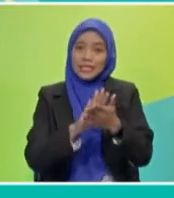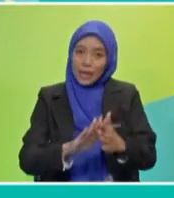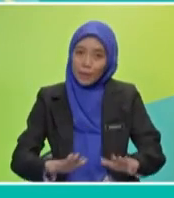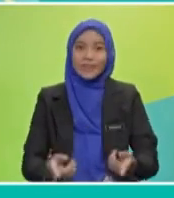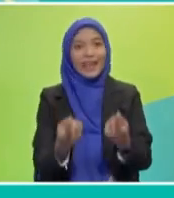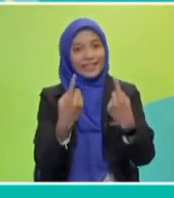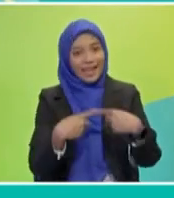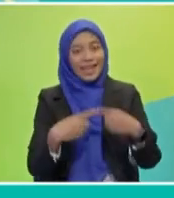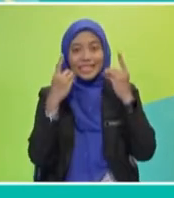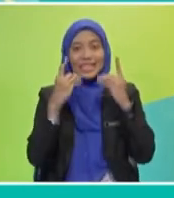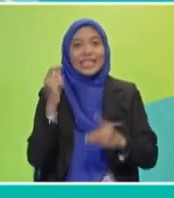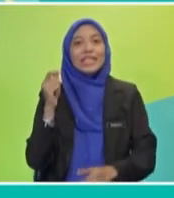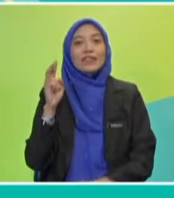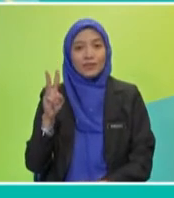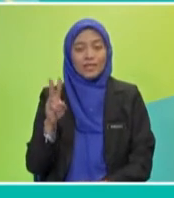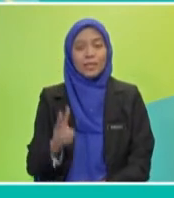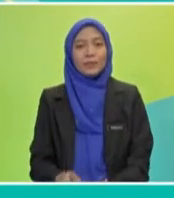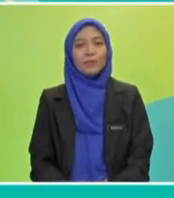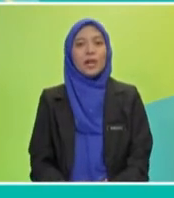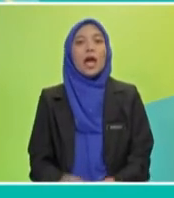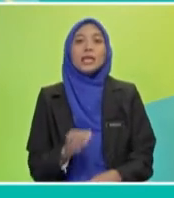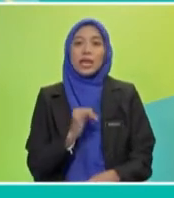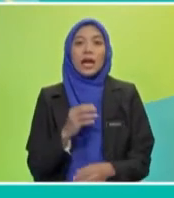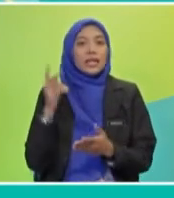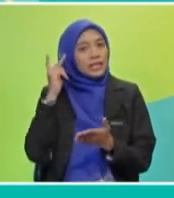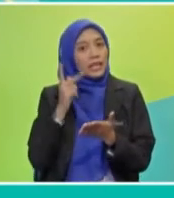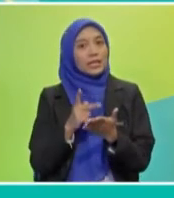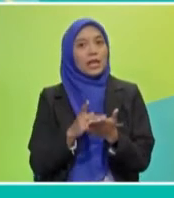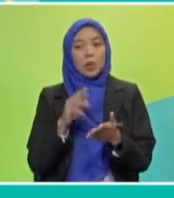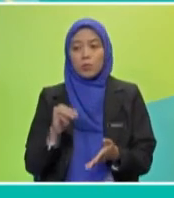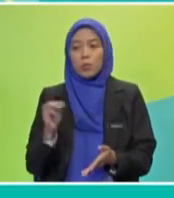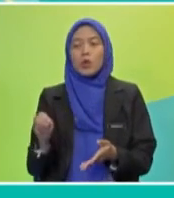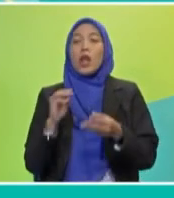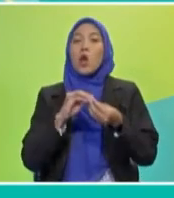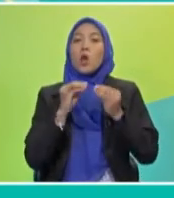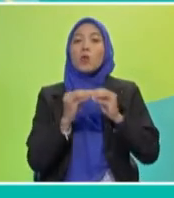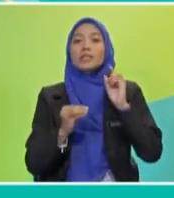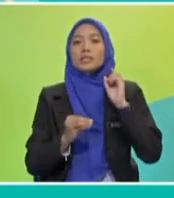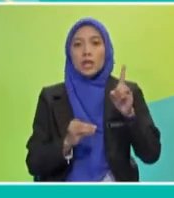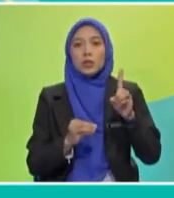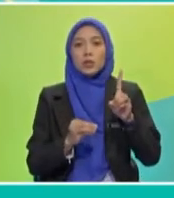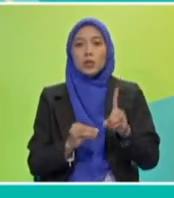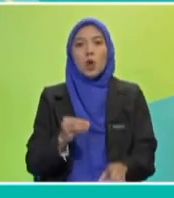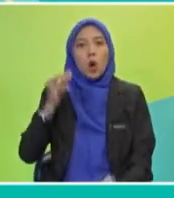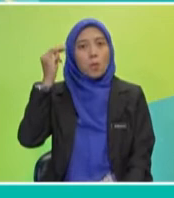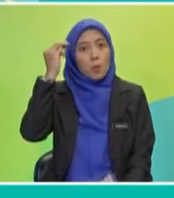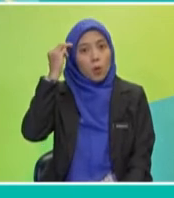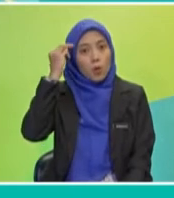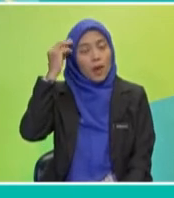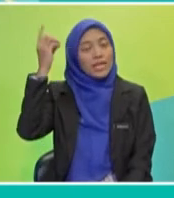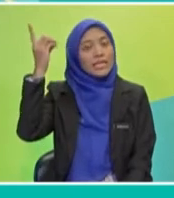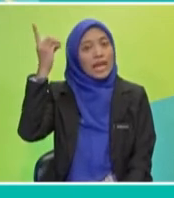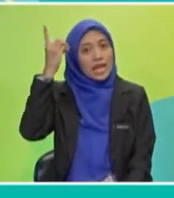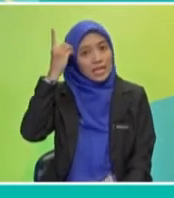TV. Saya perkenalkan Nisa satu persatu. Okey, yang pertama kita ada adik Muhammad Danish Mahzir